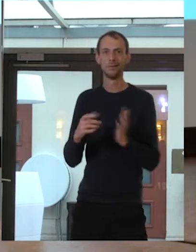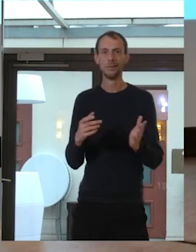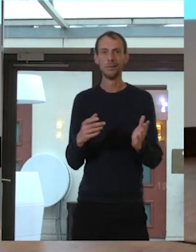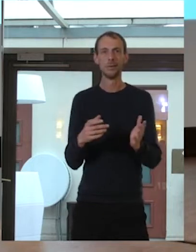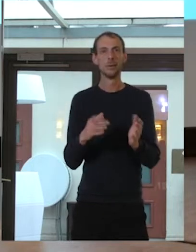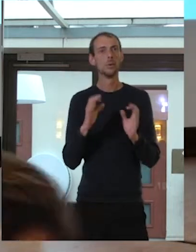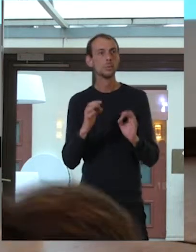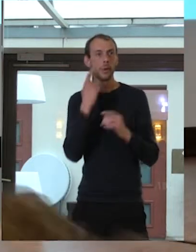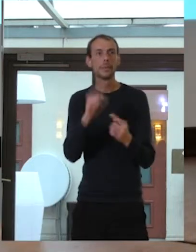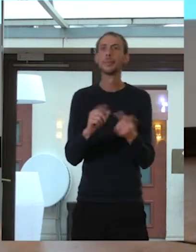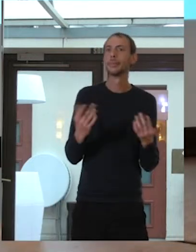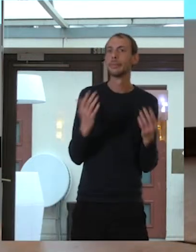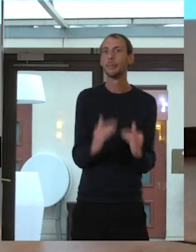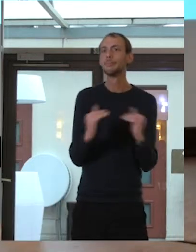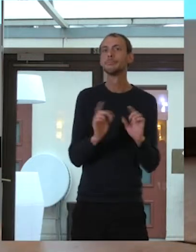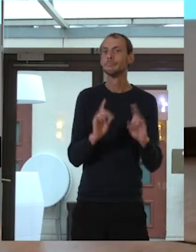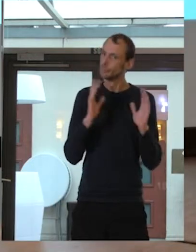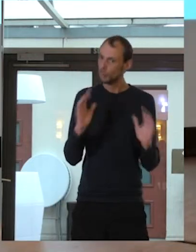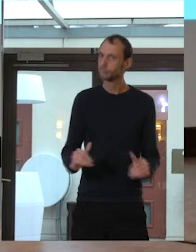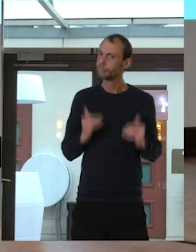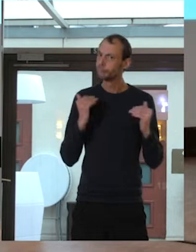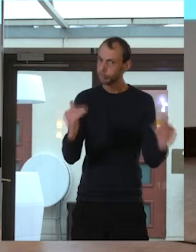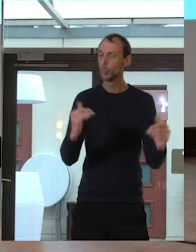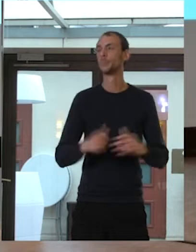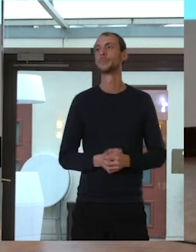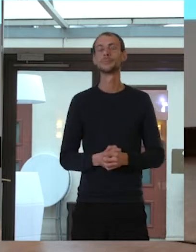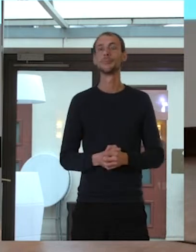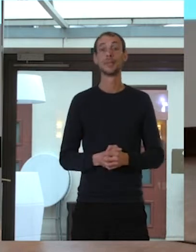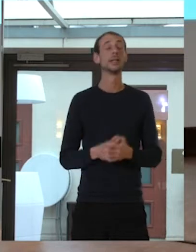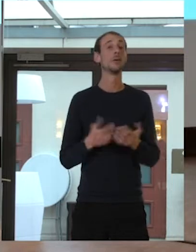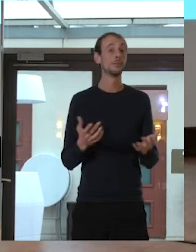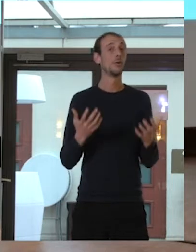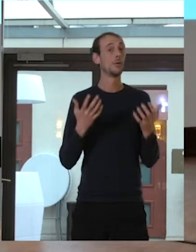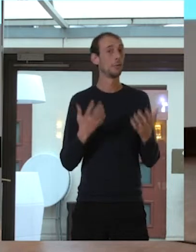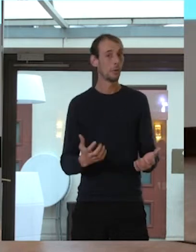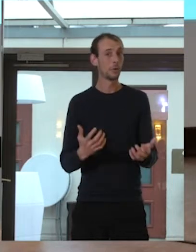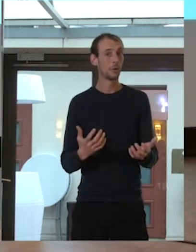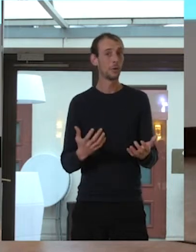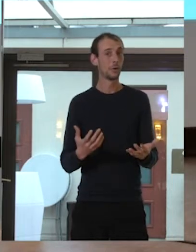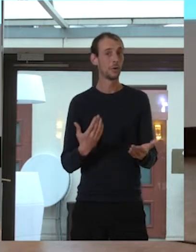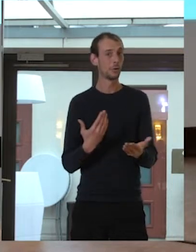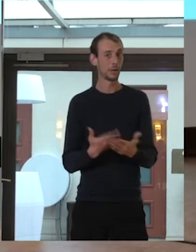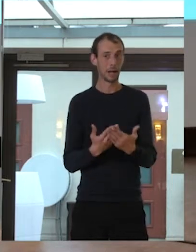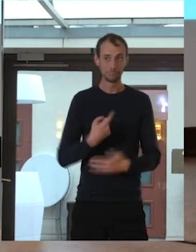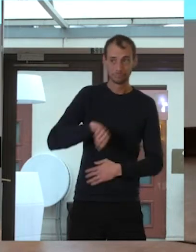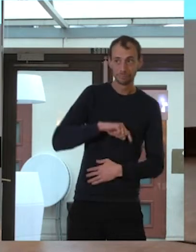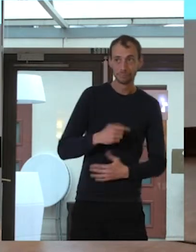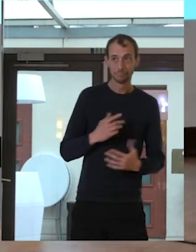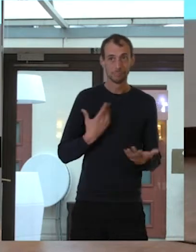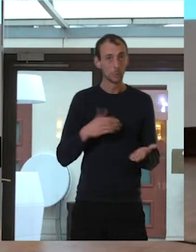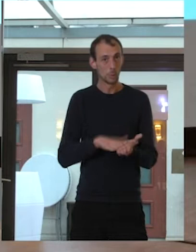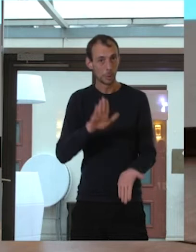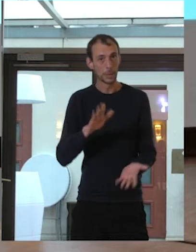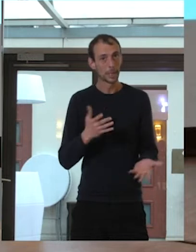mars, naturellement. Donc, mais je souhaite vraiment que cet engagement soit une priorité